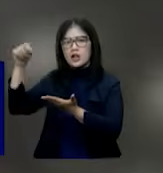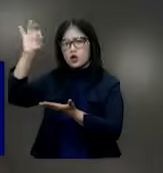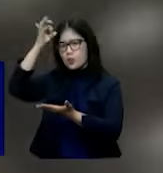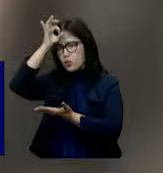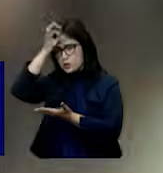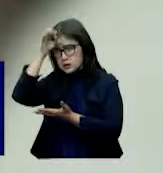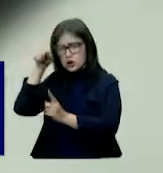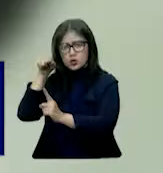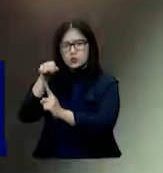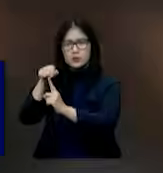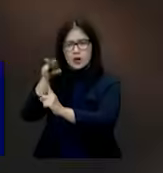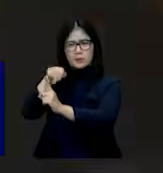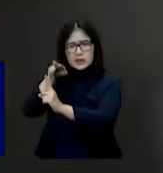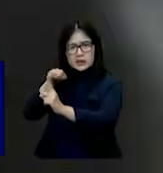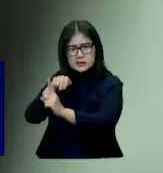pemeriksaan.